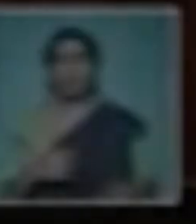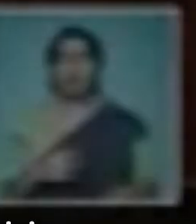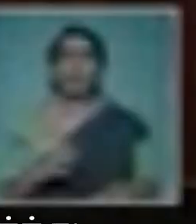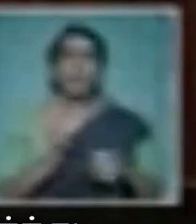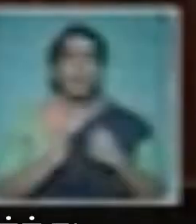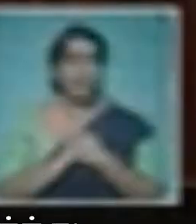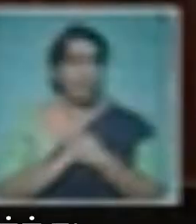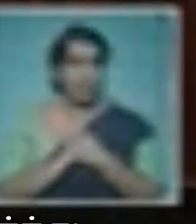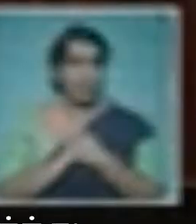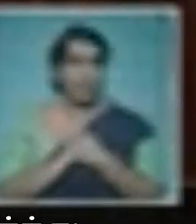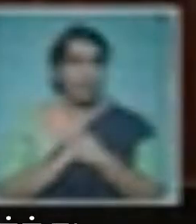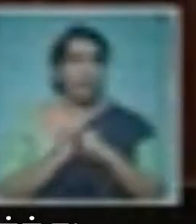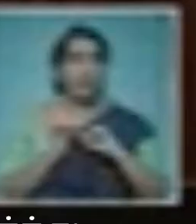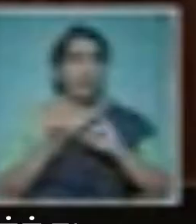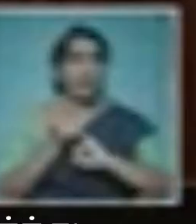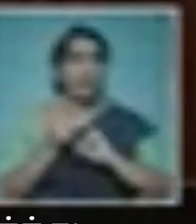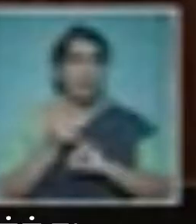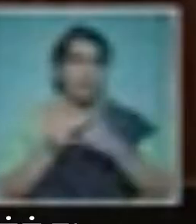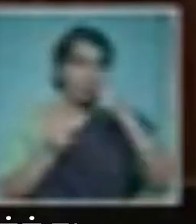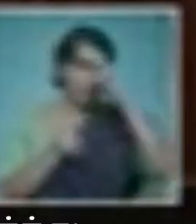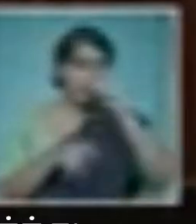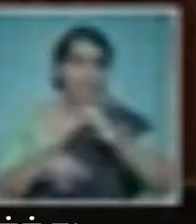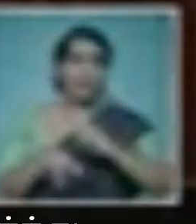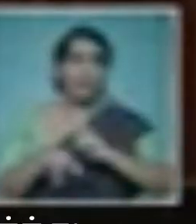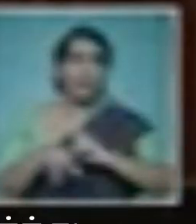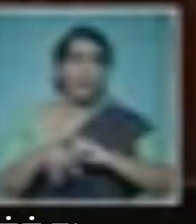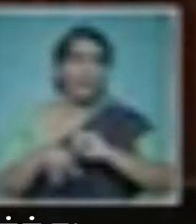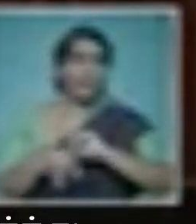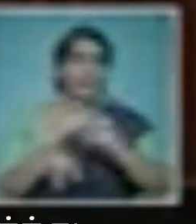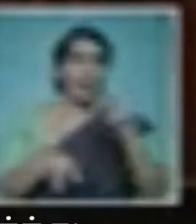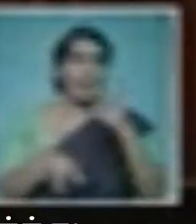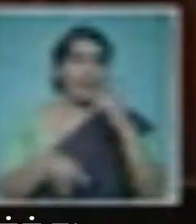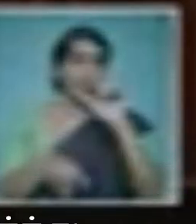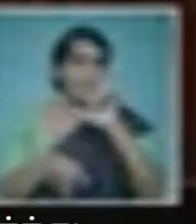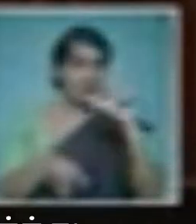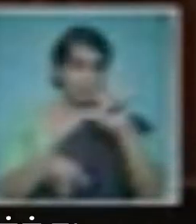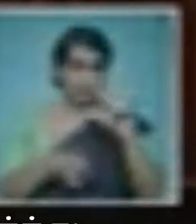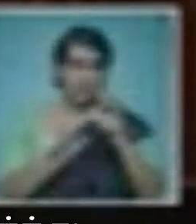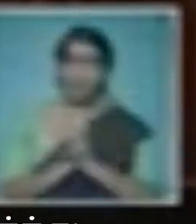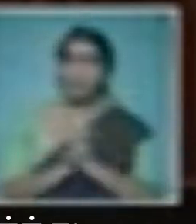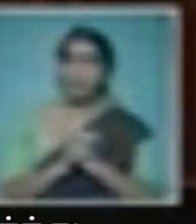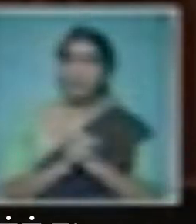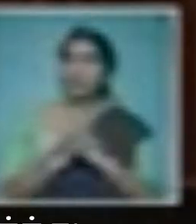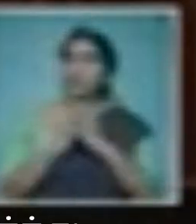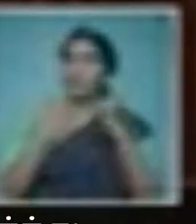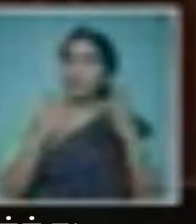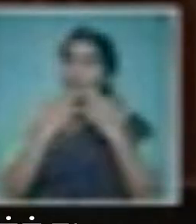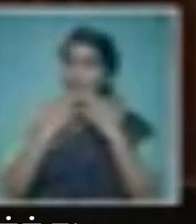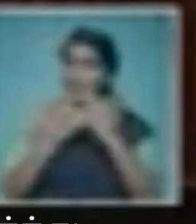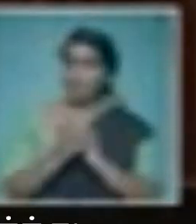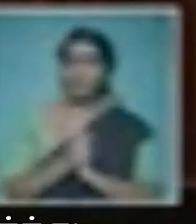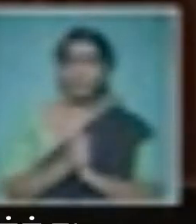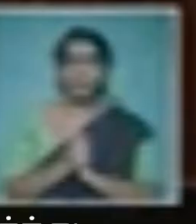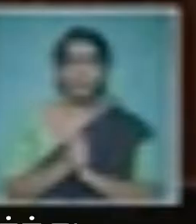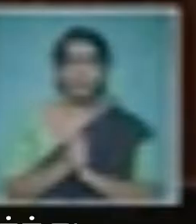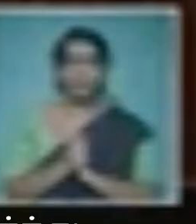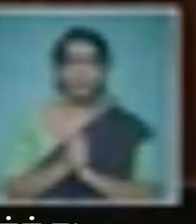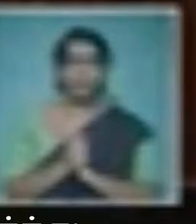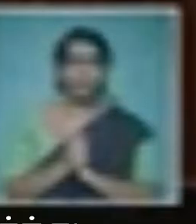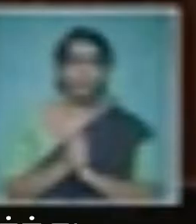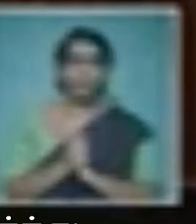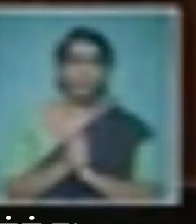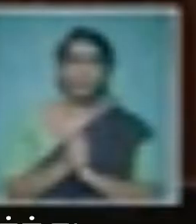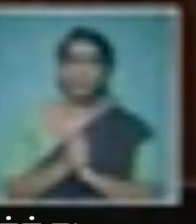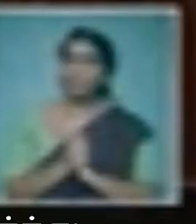ගරු ශානෙක්කන් රස මාණිකම් ඇතුම ඔබතුමාට මිනිත්තු 18ක කාලයක් තියෙනවා. බොහොම ස්තුතියි. ඉද